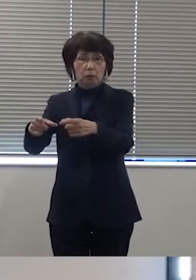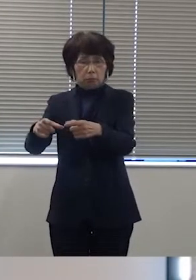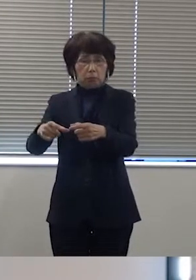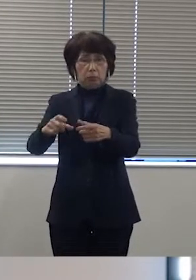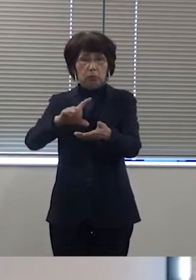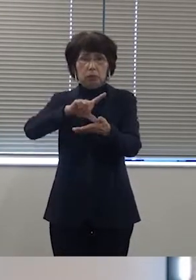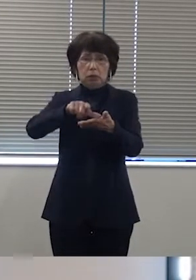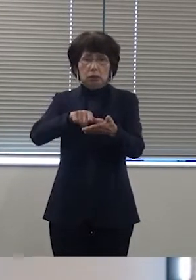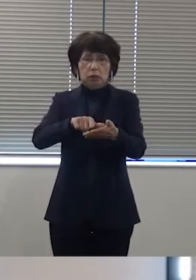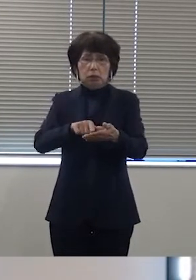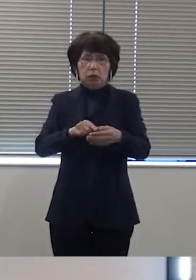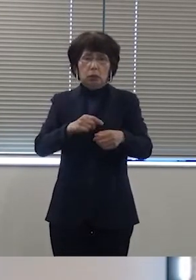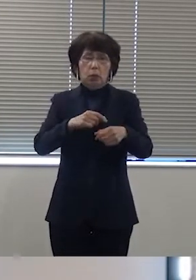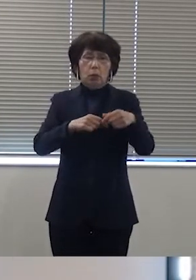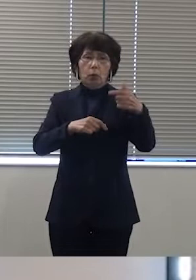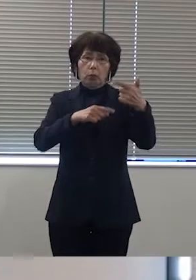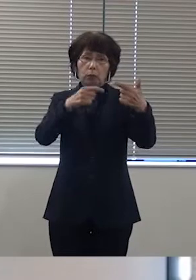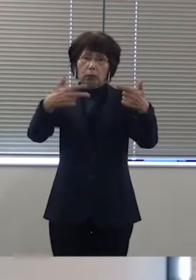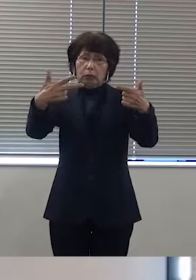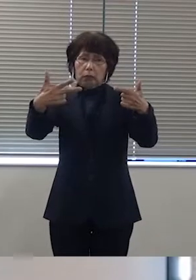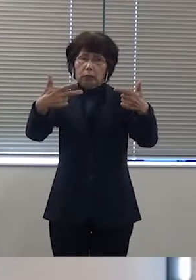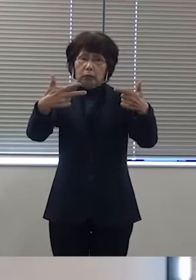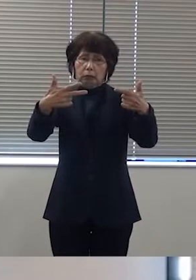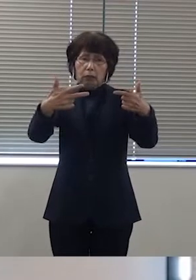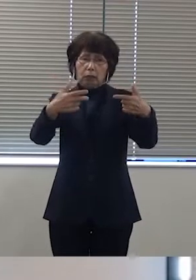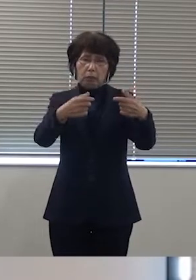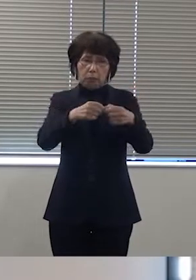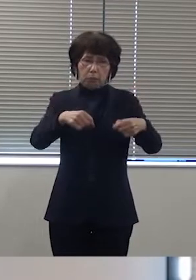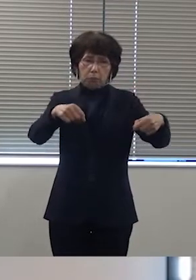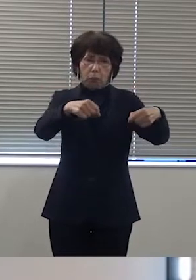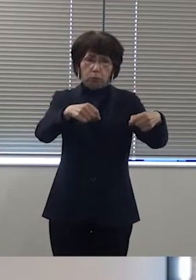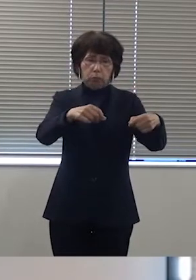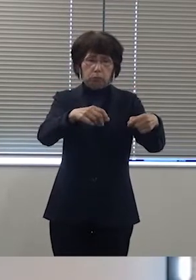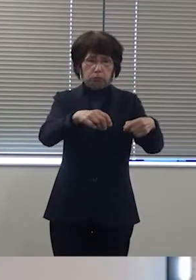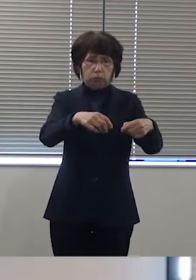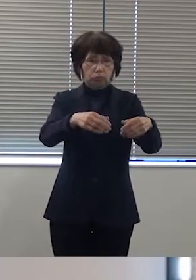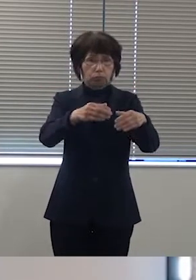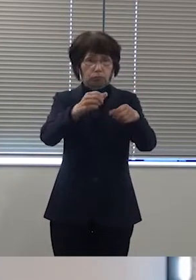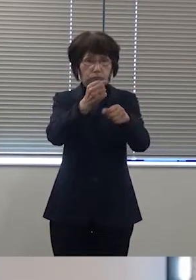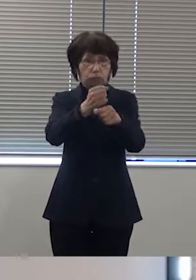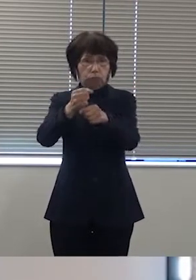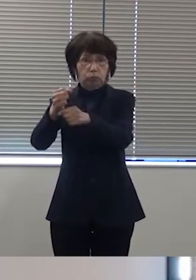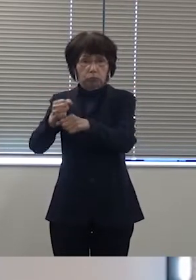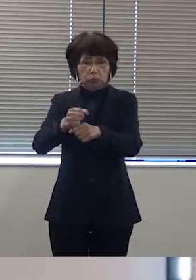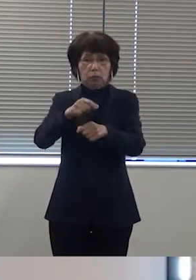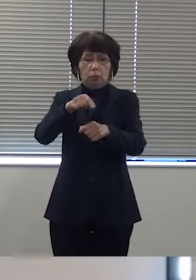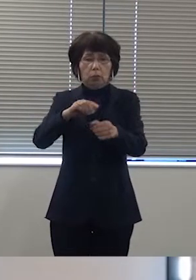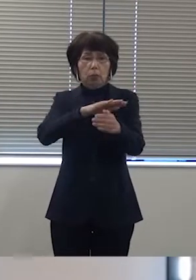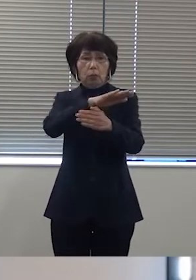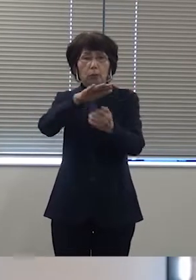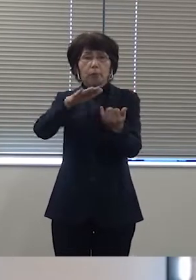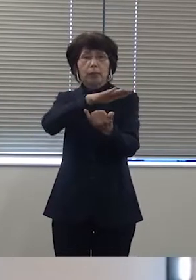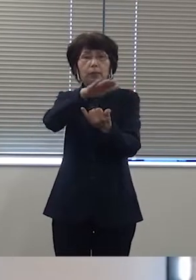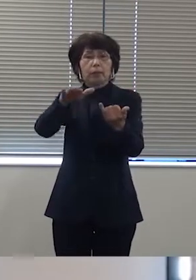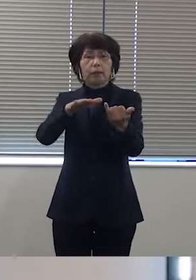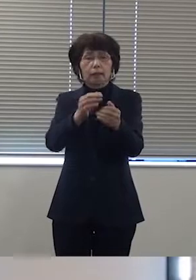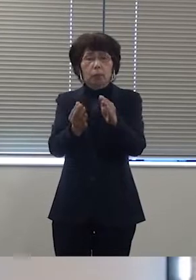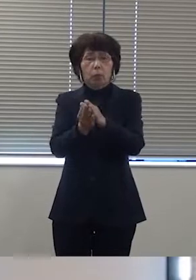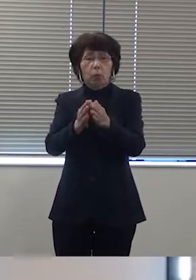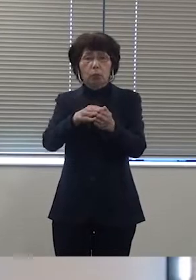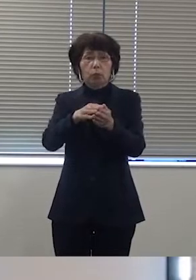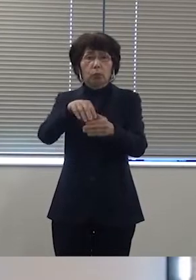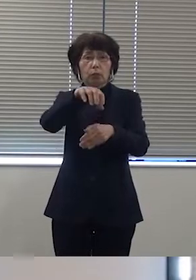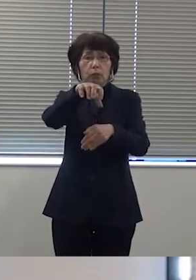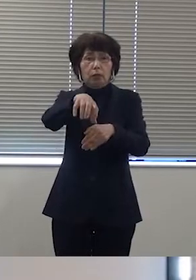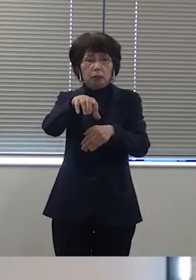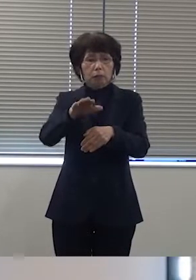定をしまして、その地域の中で、今後の民間の保育園の、在り方を検討していきたいというふうに